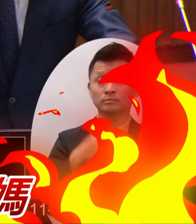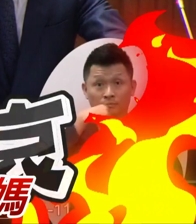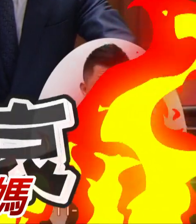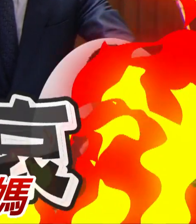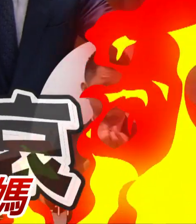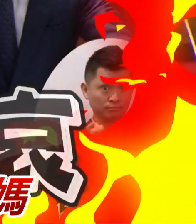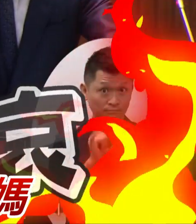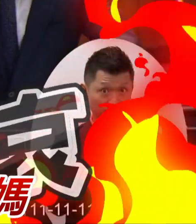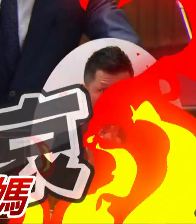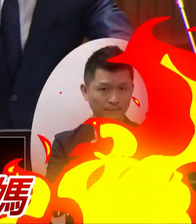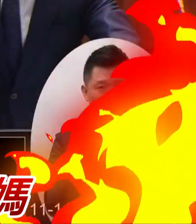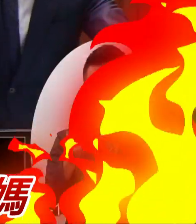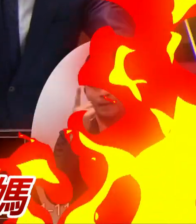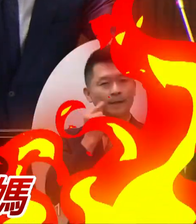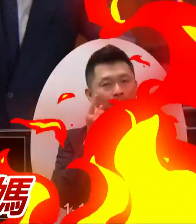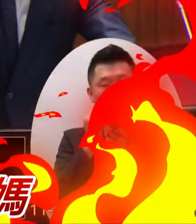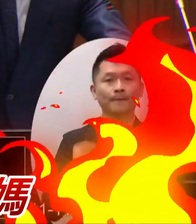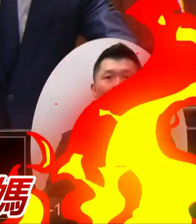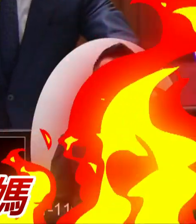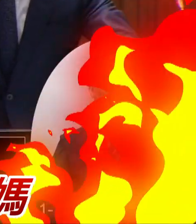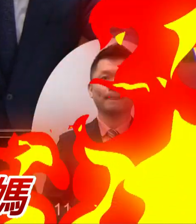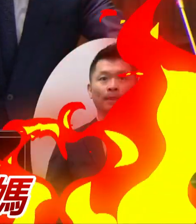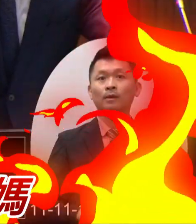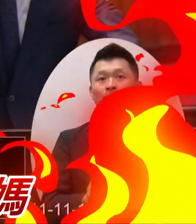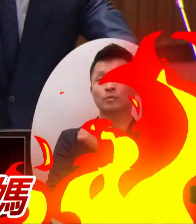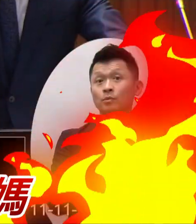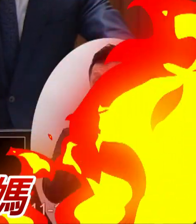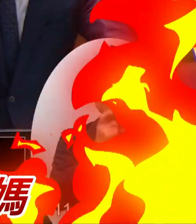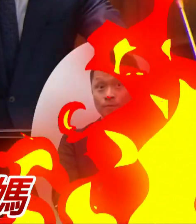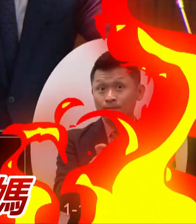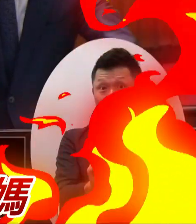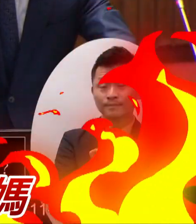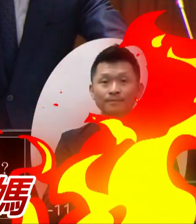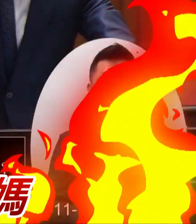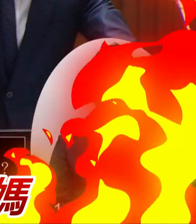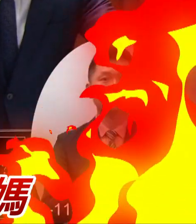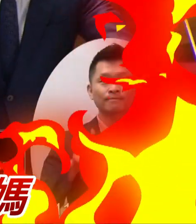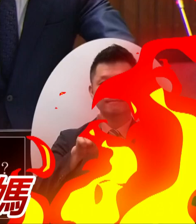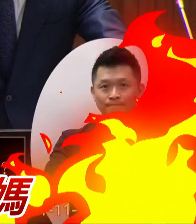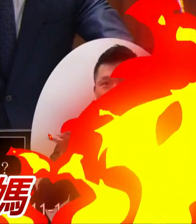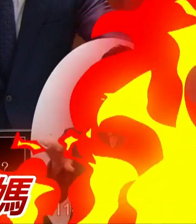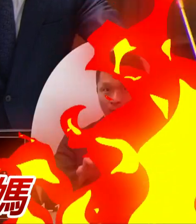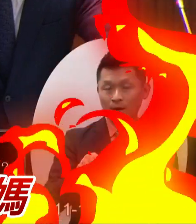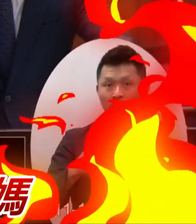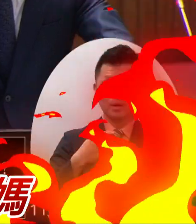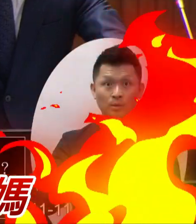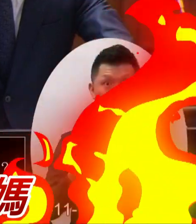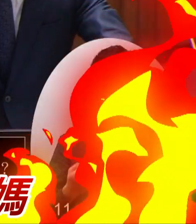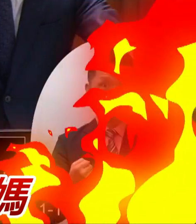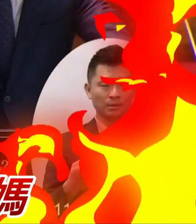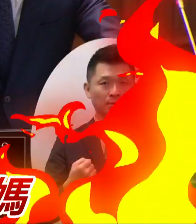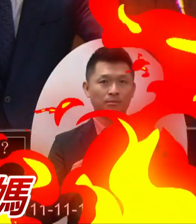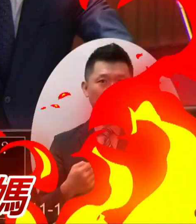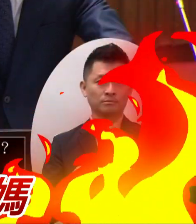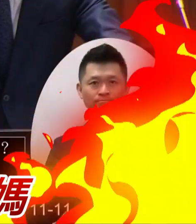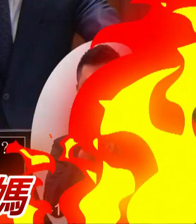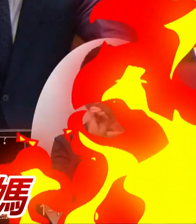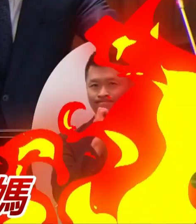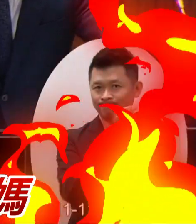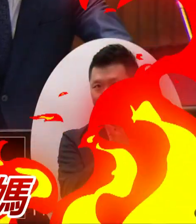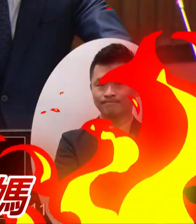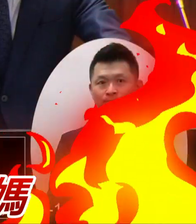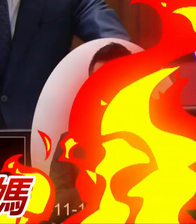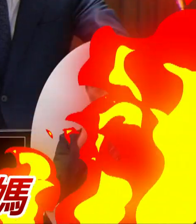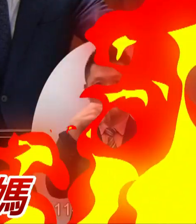众最大的悲哀。好，最后10秒钟，院长要更多时间。本席就用我的时间来告诉你，